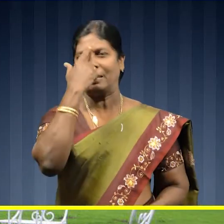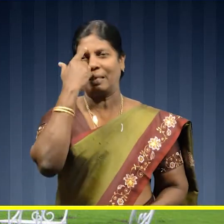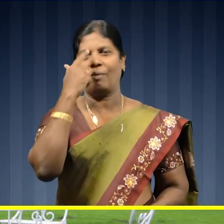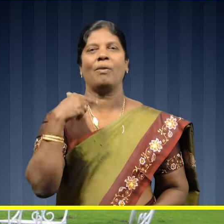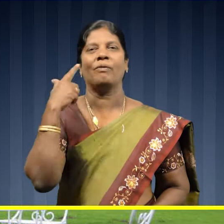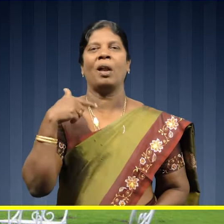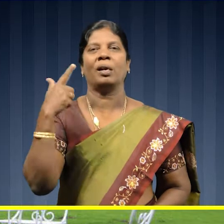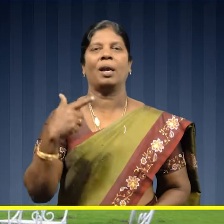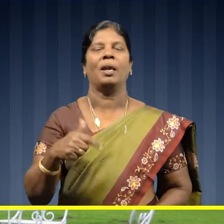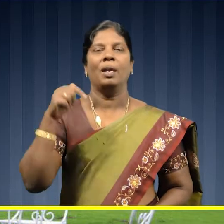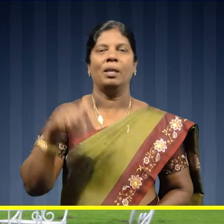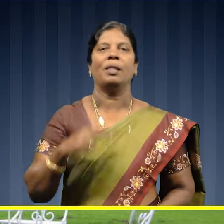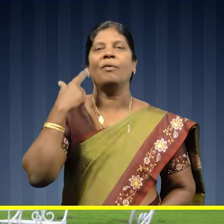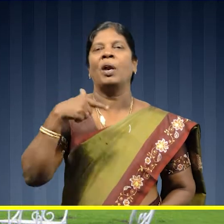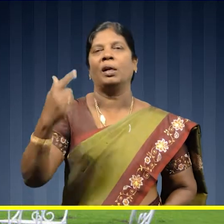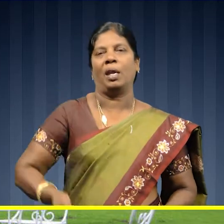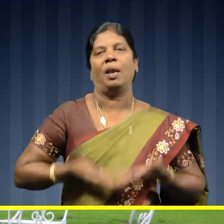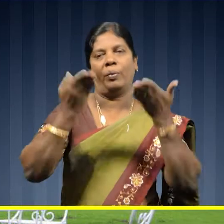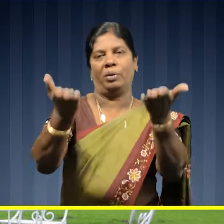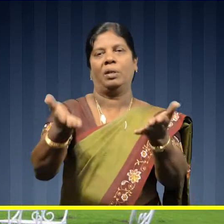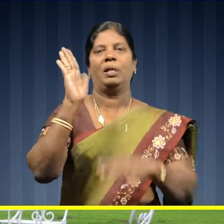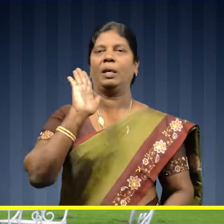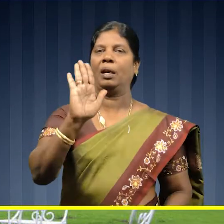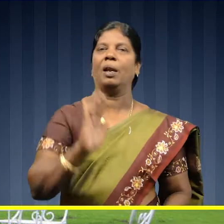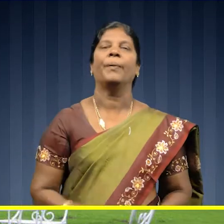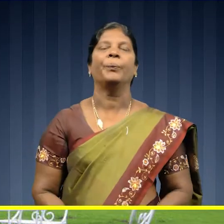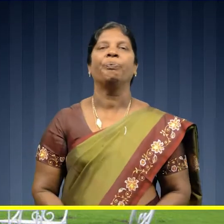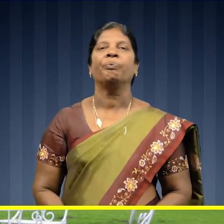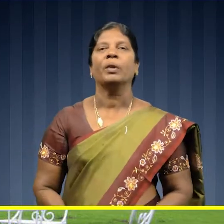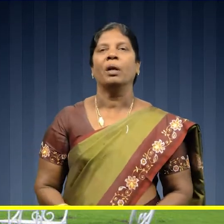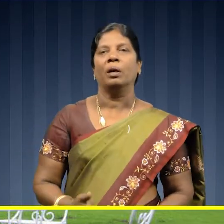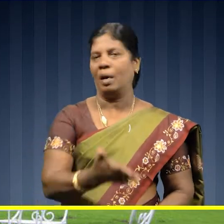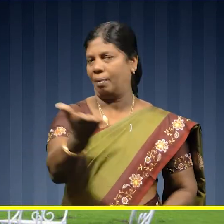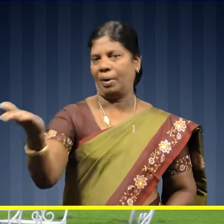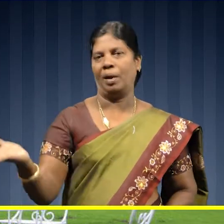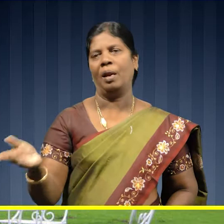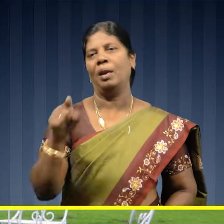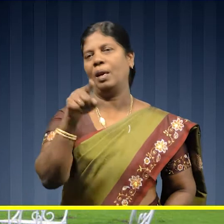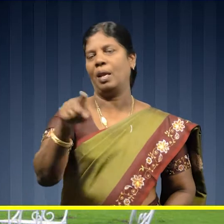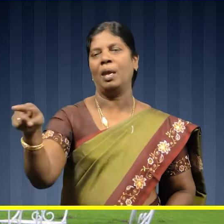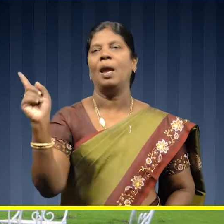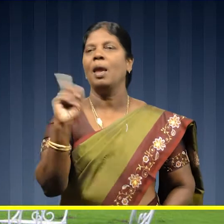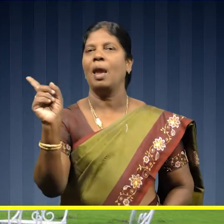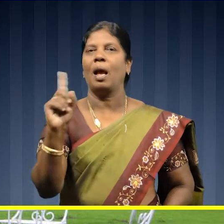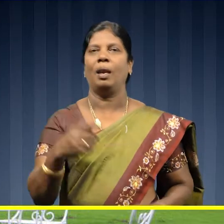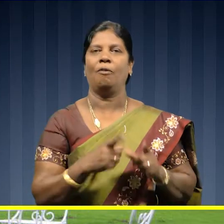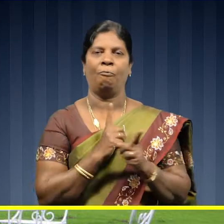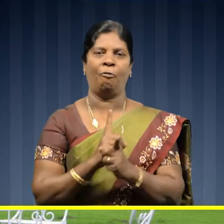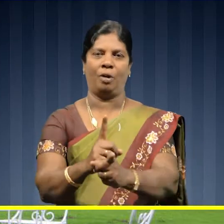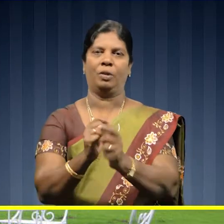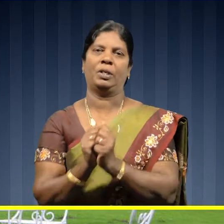வாழ்க்கை. அதற்கு தான் கடவுள் நமக்கு இந்த வாழ்க்கையை கொடுத்திருக்கிறார். அருமையான நண்பனே, நீ